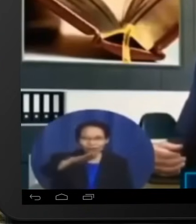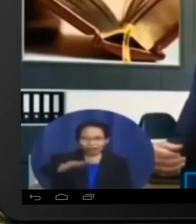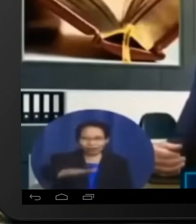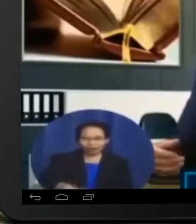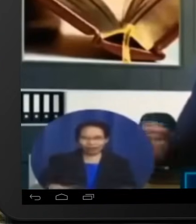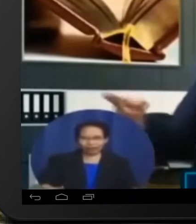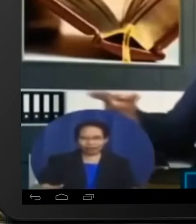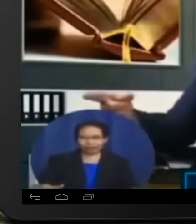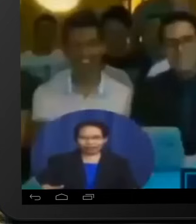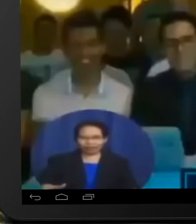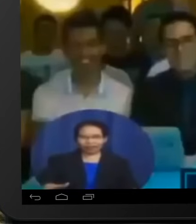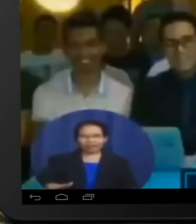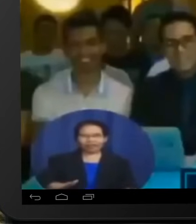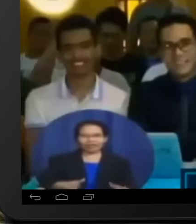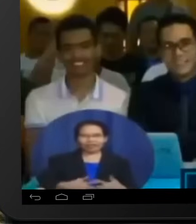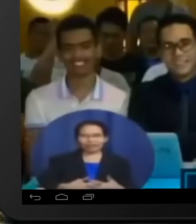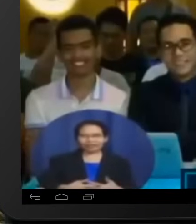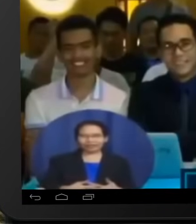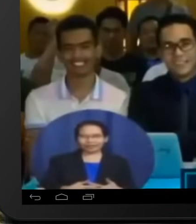mo, tinan mo yan.